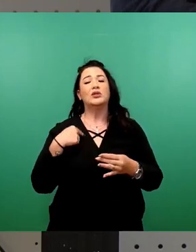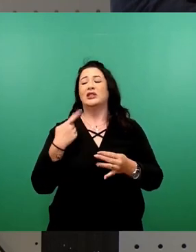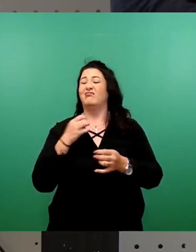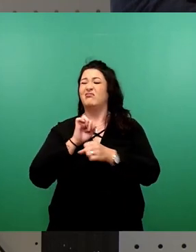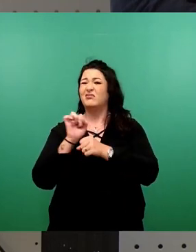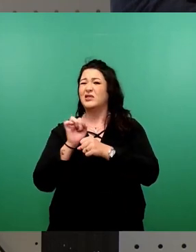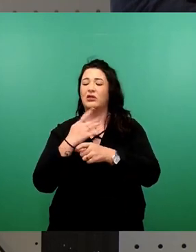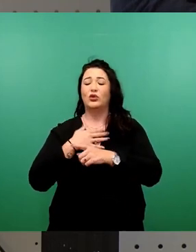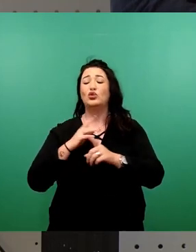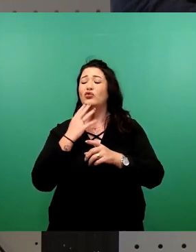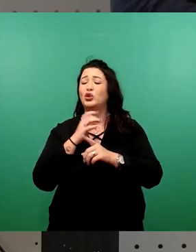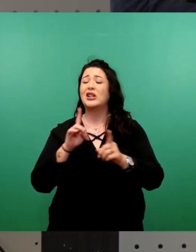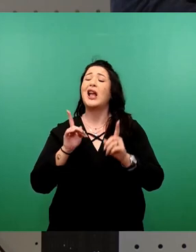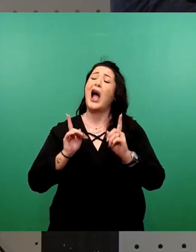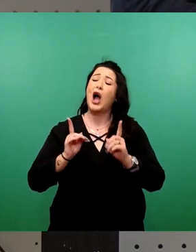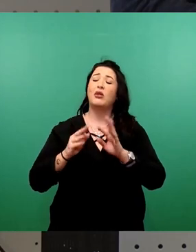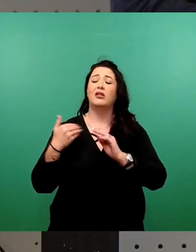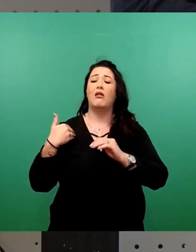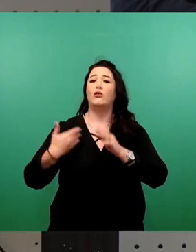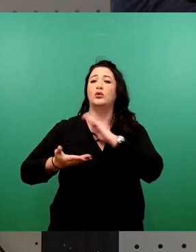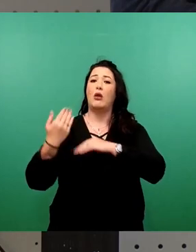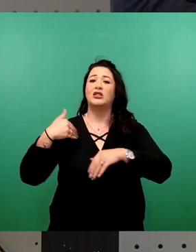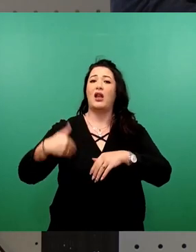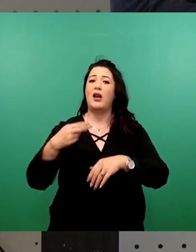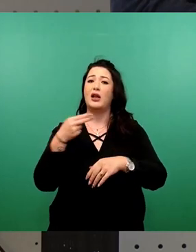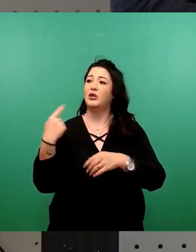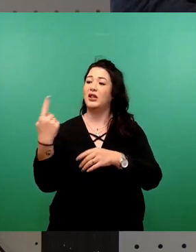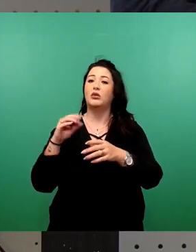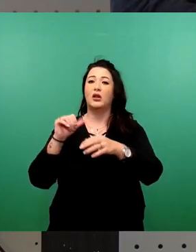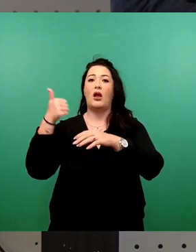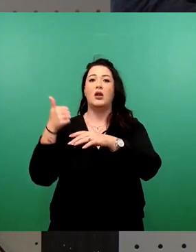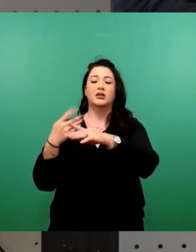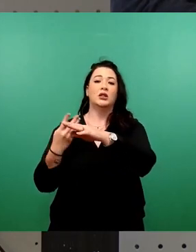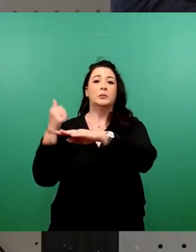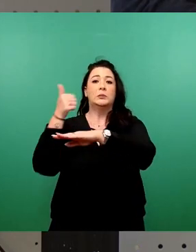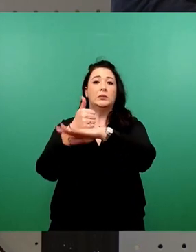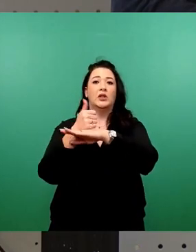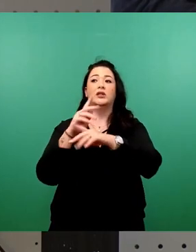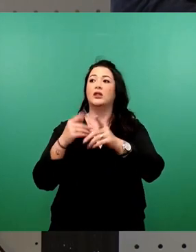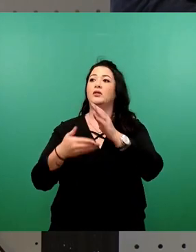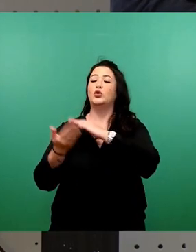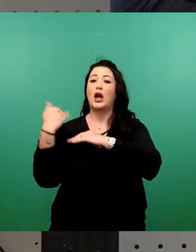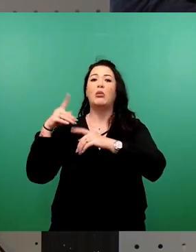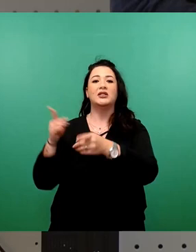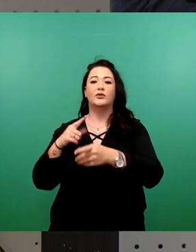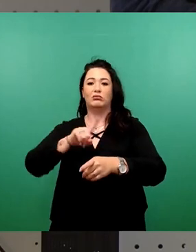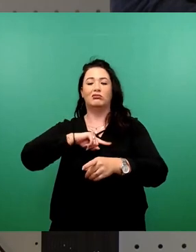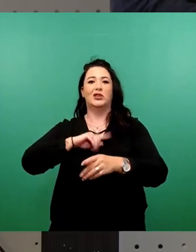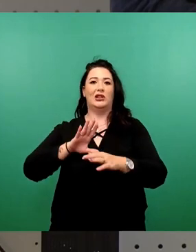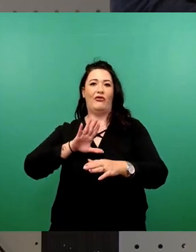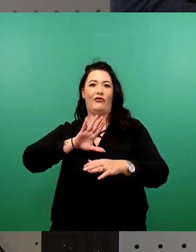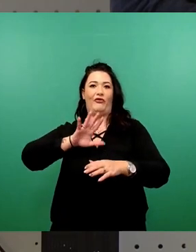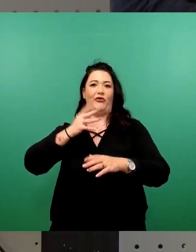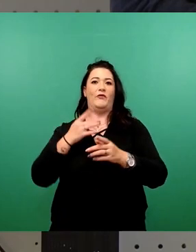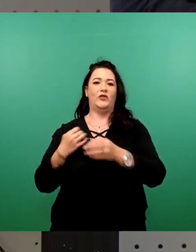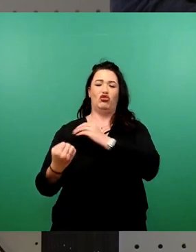Hilbert erster Bürgermeister geworden ist, war die damalige FDP-Fraktion die fünftstärkste Fraktion. Insofern ist es schon systematisch.